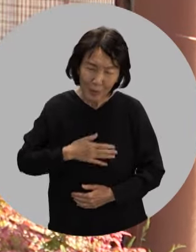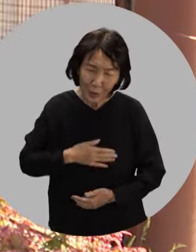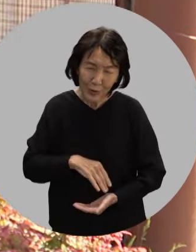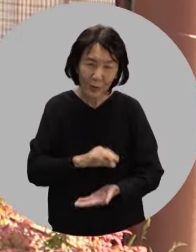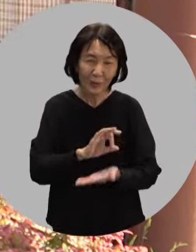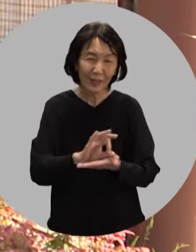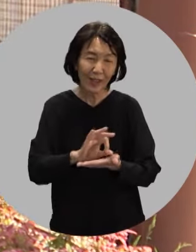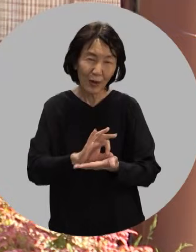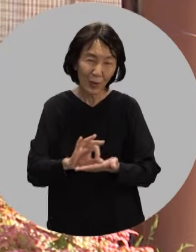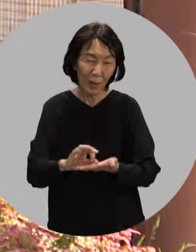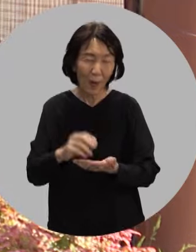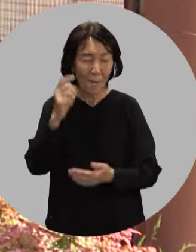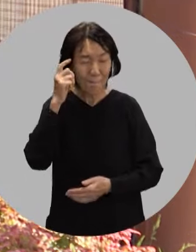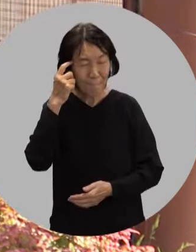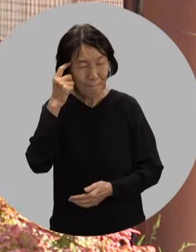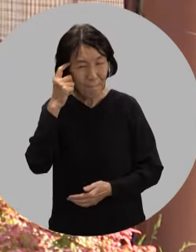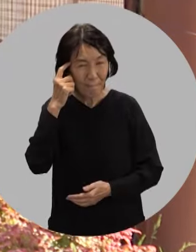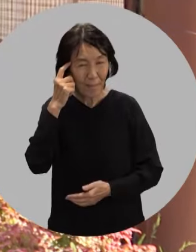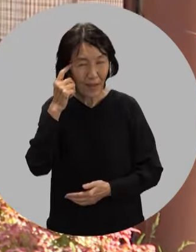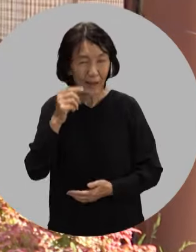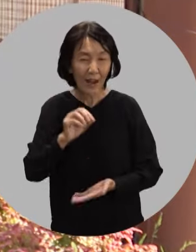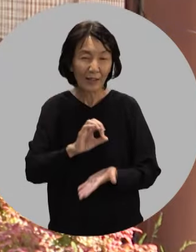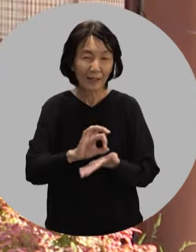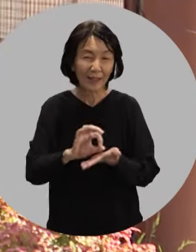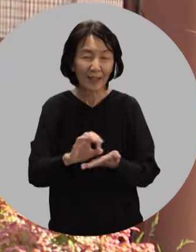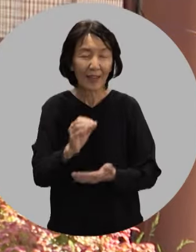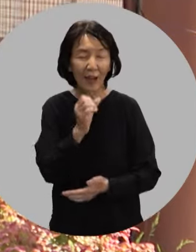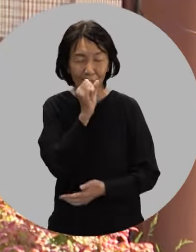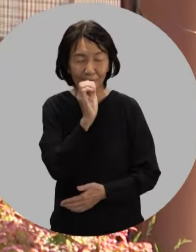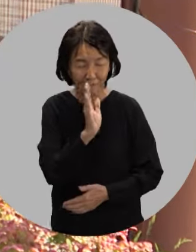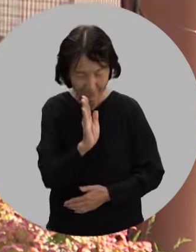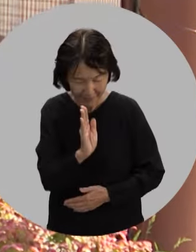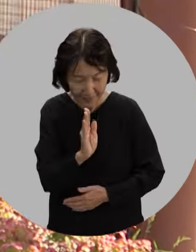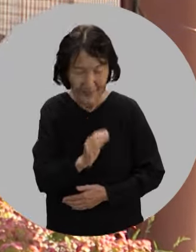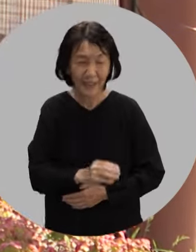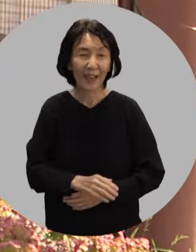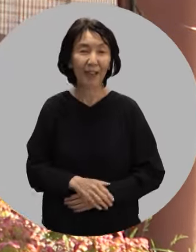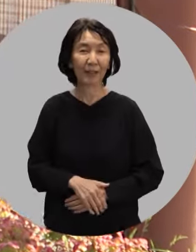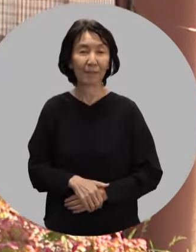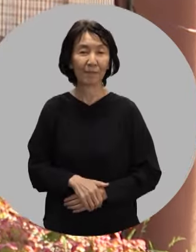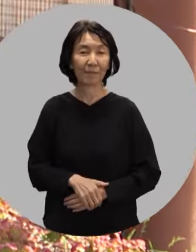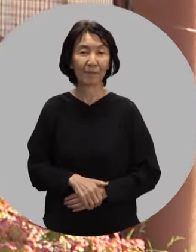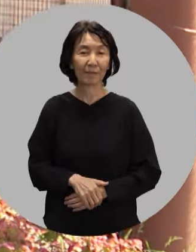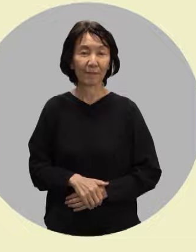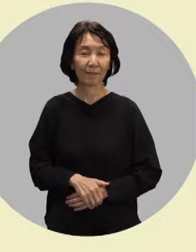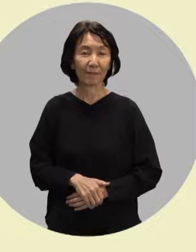が気持ちよくご利用いただけるように考えながらお使いいただければと思います。どうぞよろしくお願いいたします。